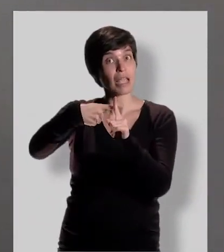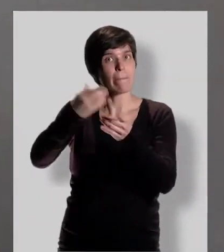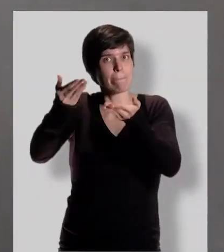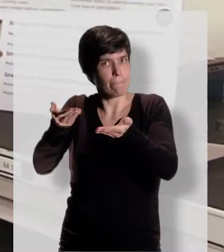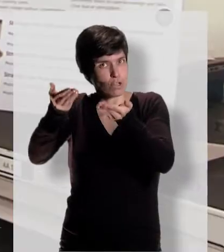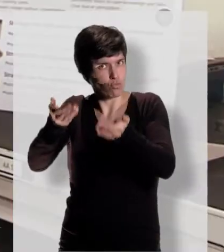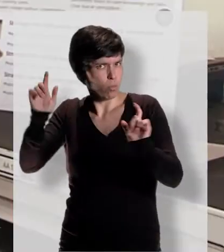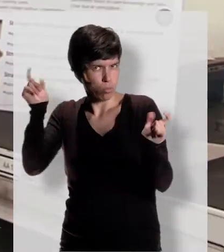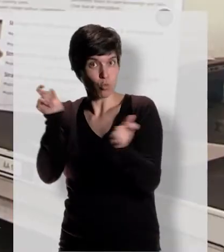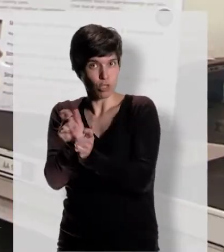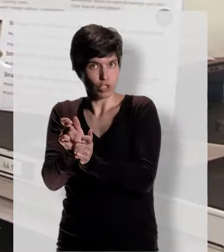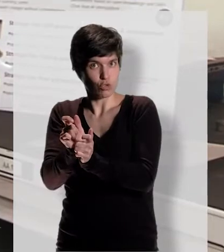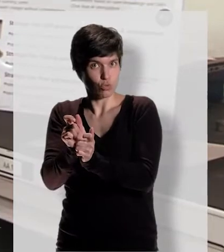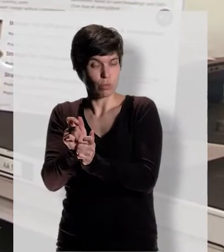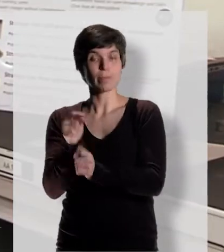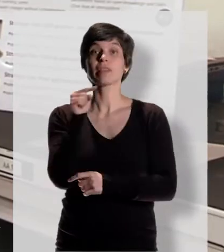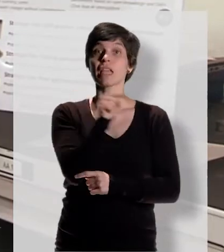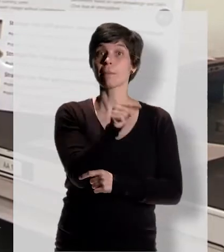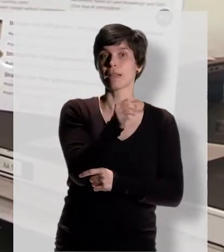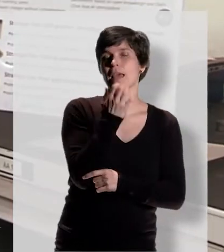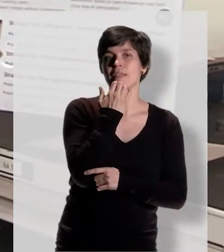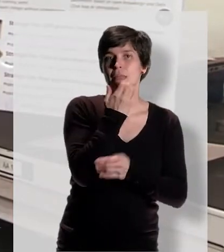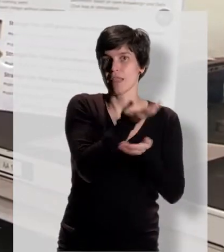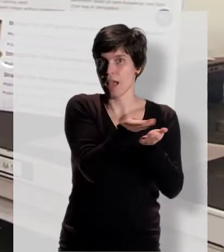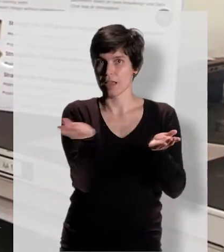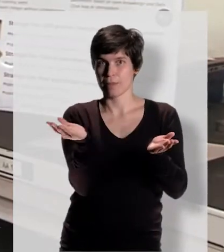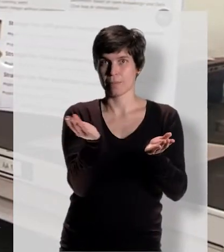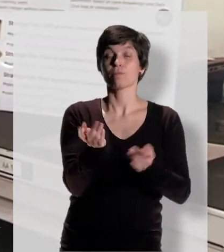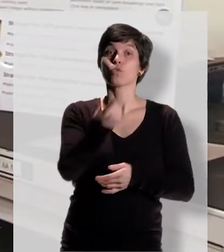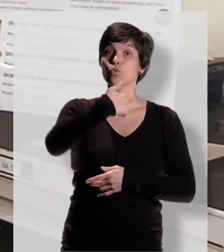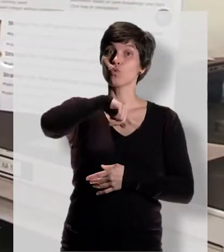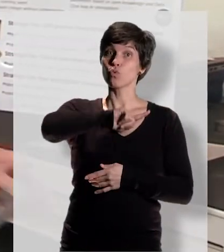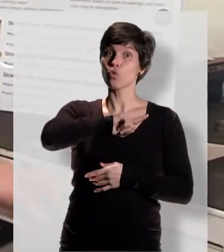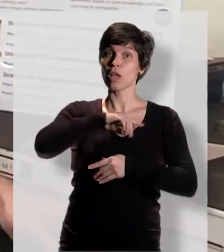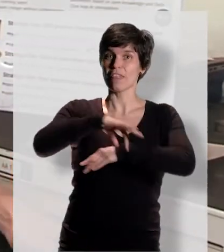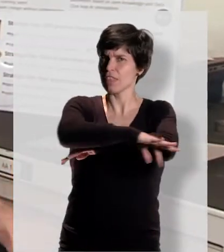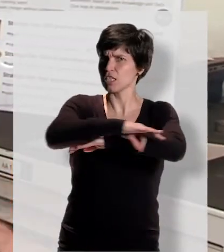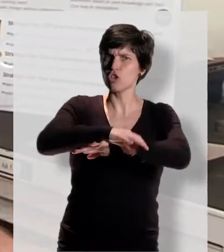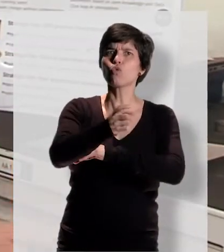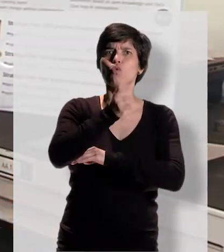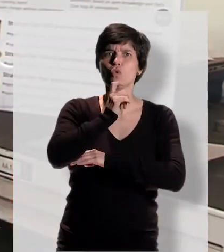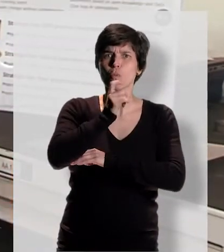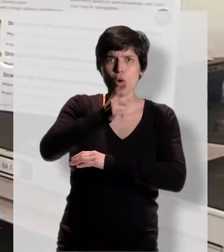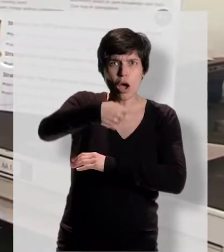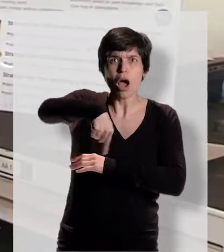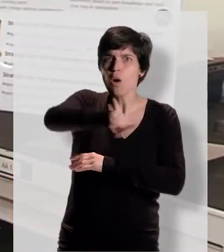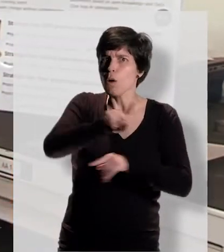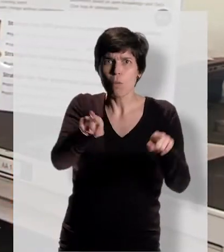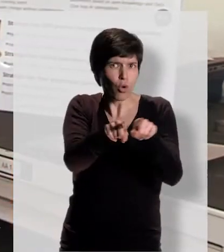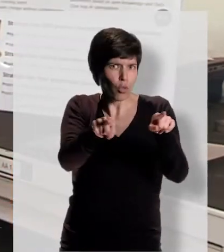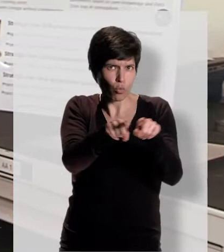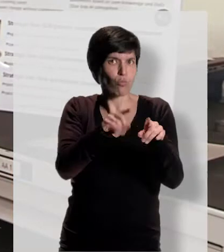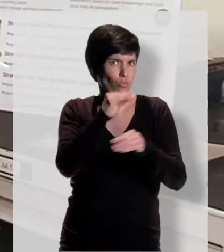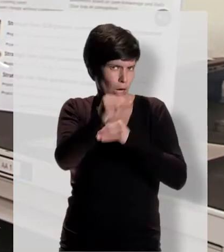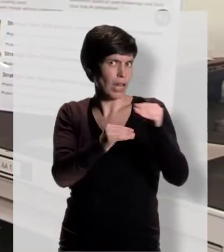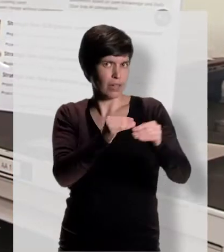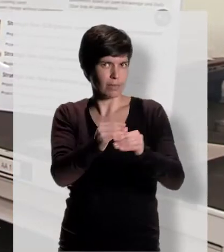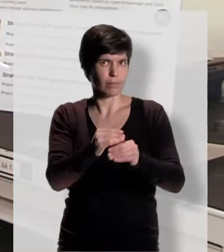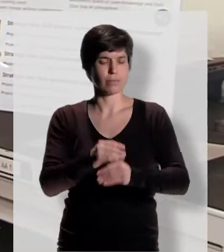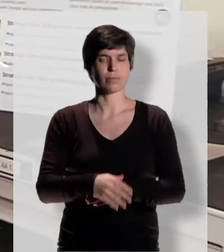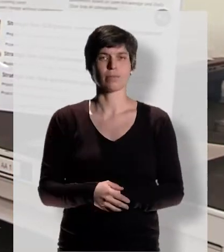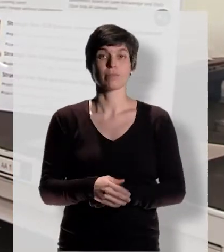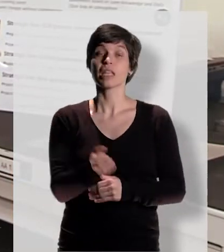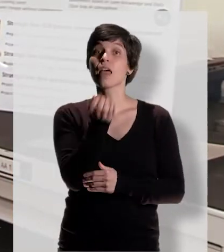arindu egiten dugu. Hona hemen hainbat adibide. Hauek bezalako diseinu konplexuak egiten ditugu.